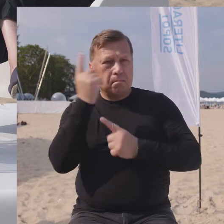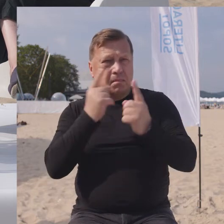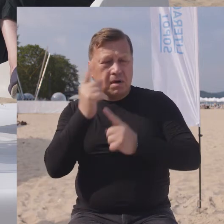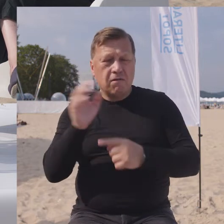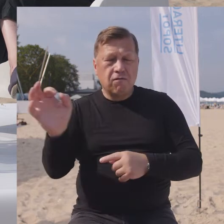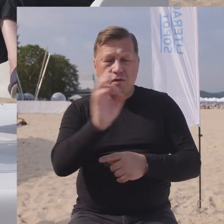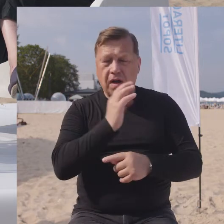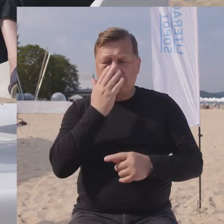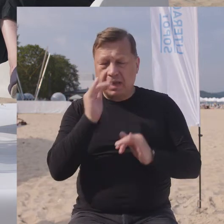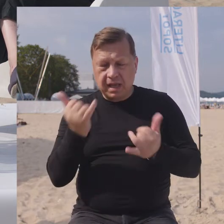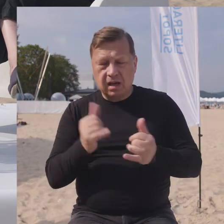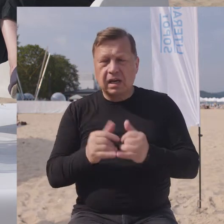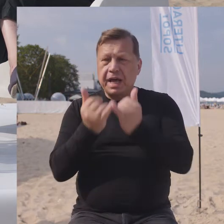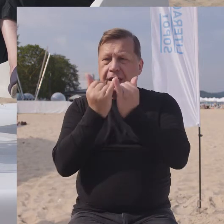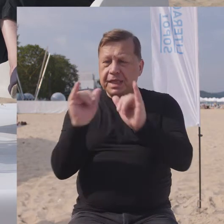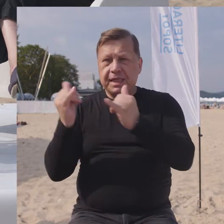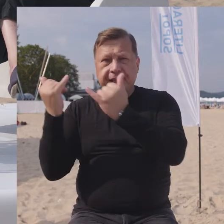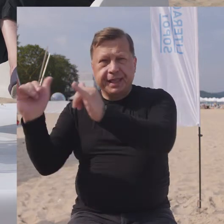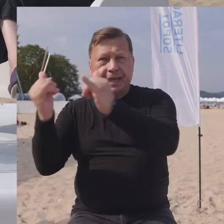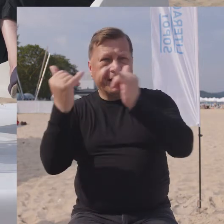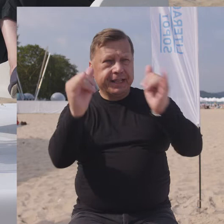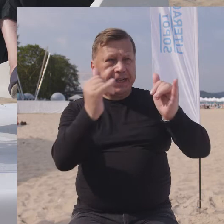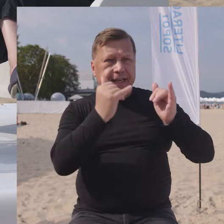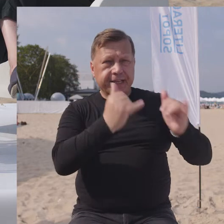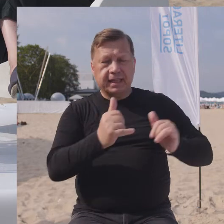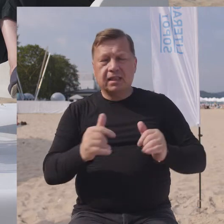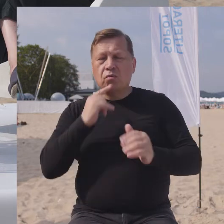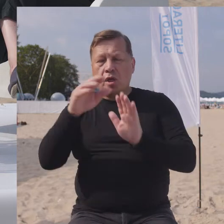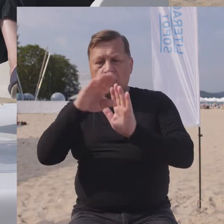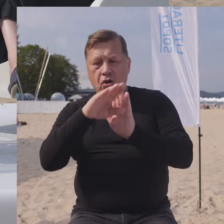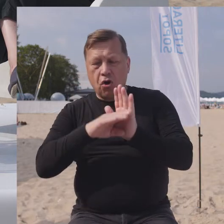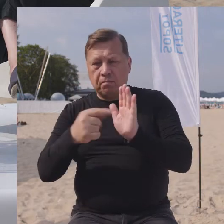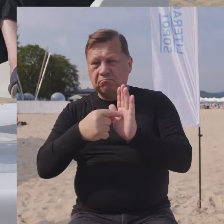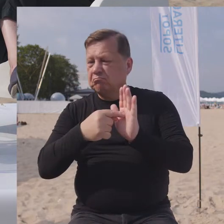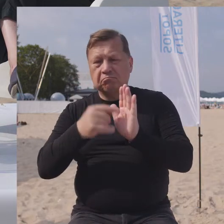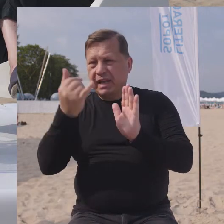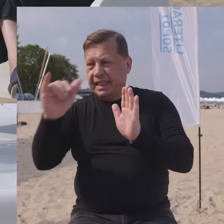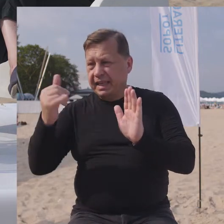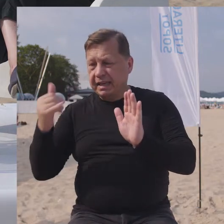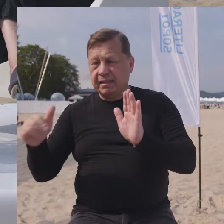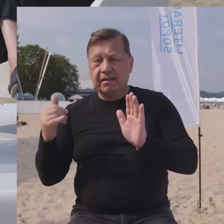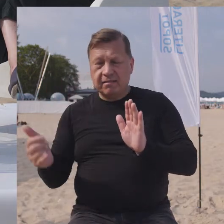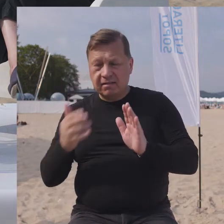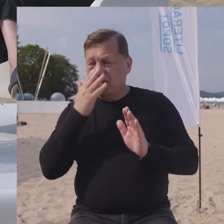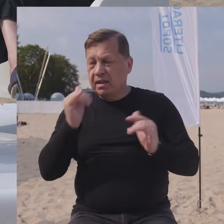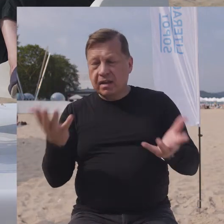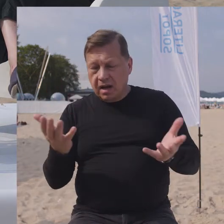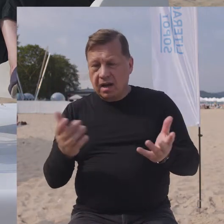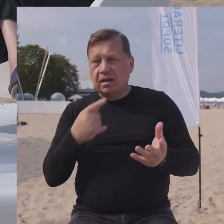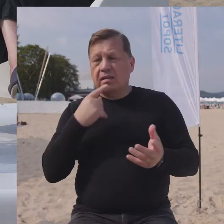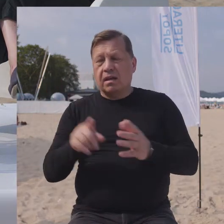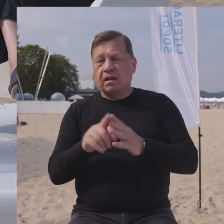inność, o to odstawianie od normy i nieustanne ustawianie się tyłem